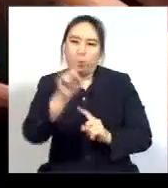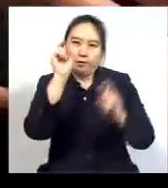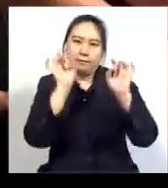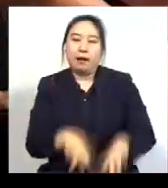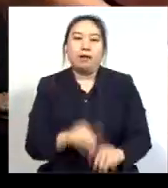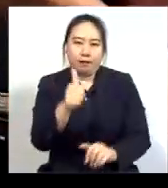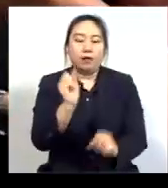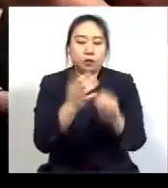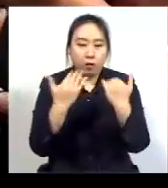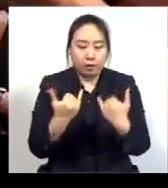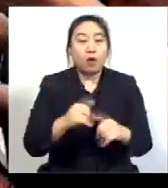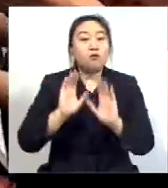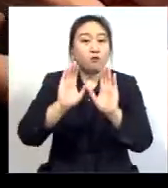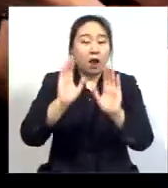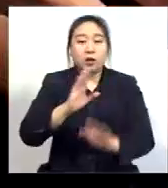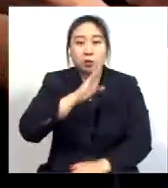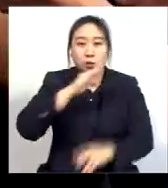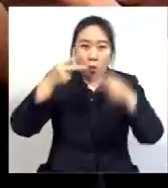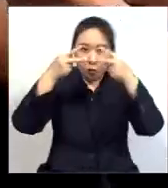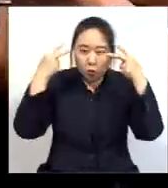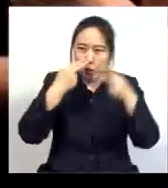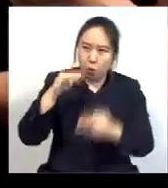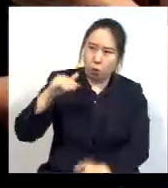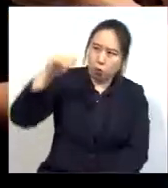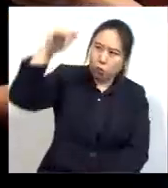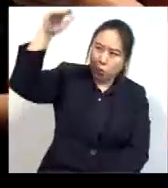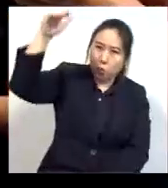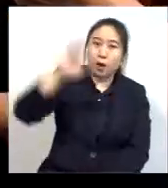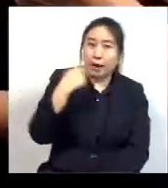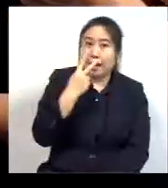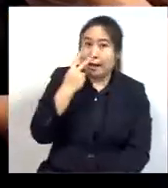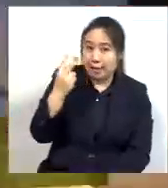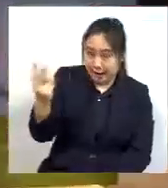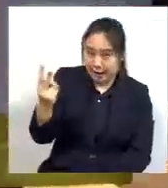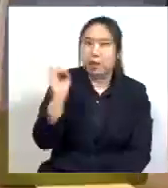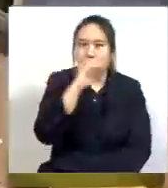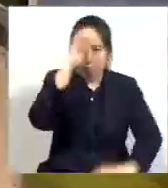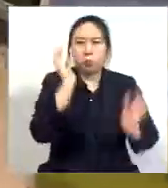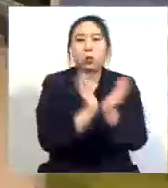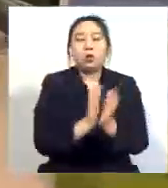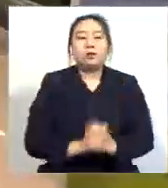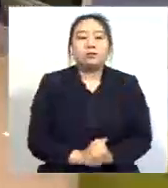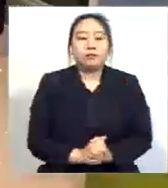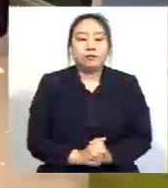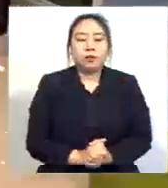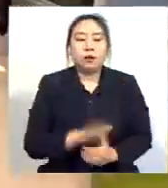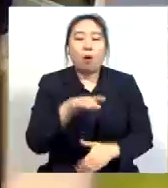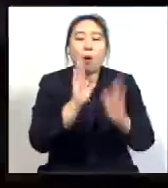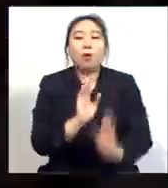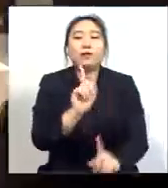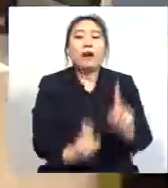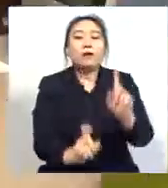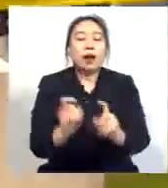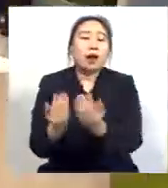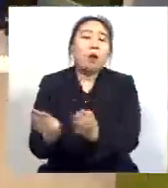แล้วก็ฝากบอกว่าคนร้ายเนี่ยถ้าทางเขาเนี่ยสูงใหญ่ถ้าใครพบเห็นให้แจ้งด้วยนะคะส่วนครอบครัวของผู้เสียชีวิตนะคะ